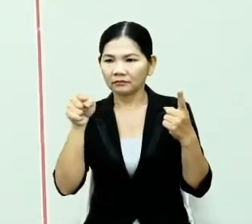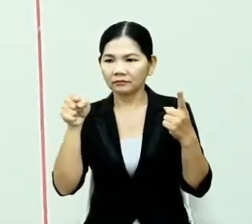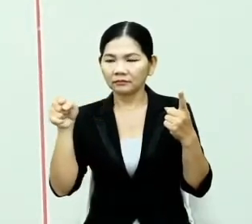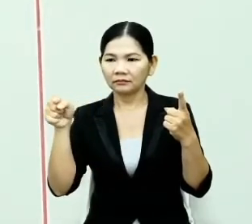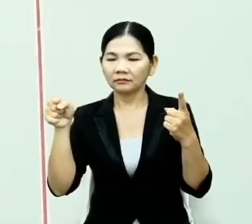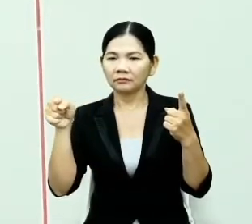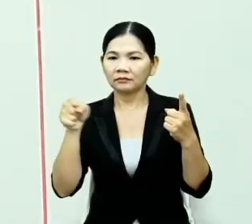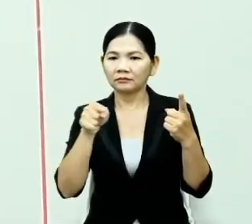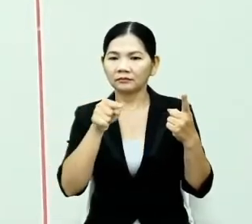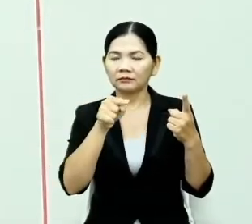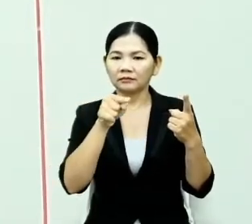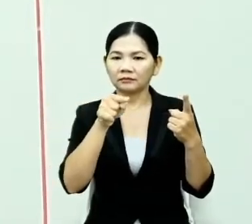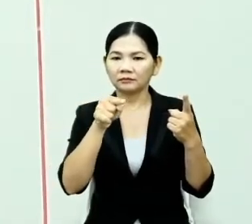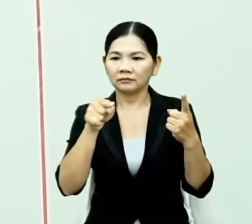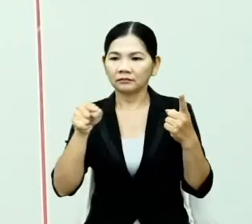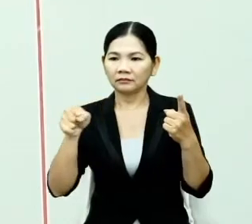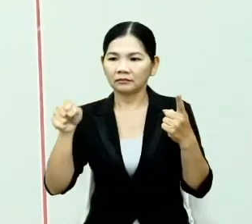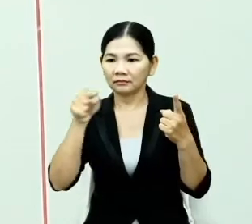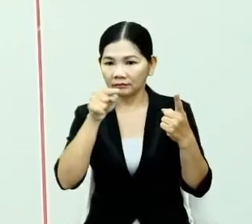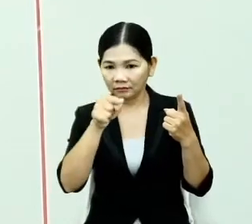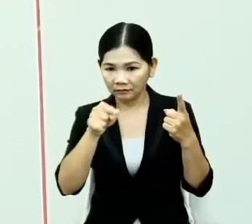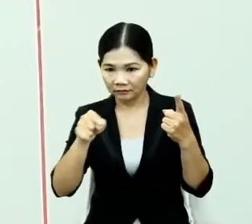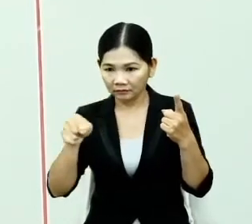ចាកោងផ្ងា